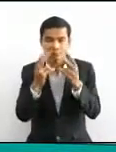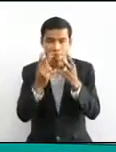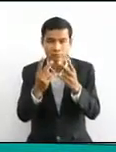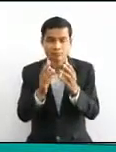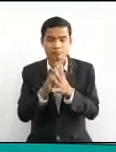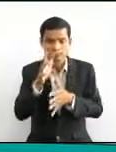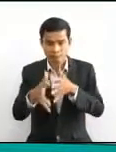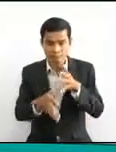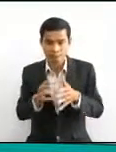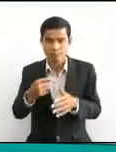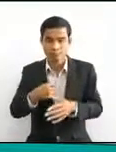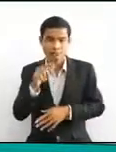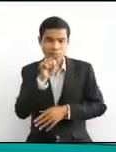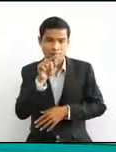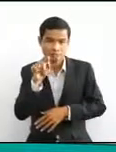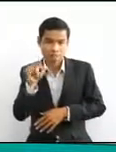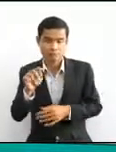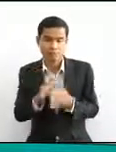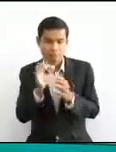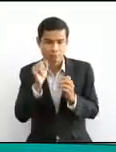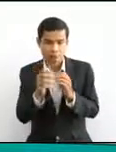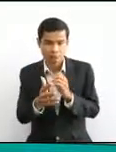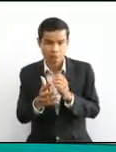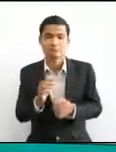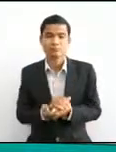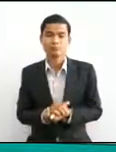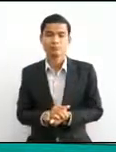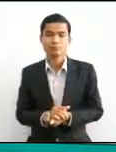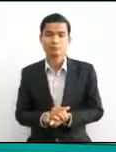nè. Chi nè chẳng ơ ta. Chắp đàm tụi ở khnía ta. Chắp đàm.